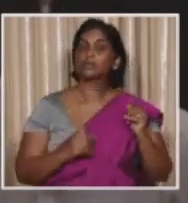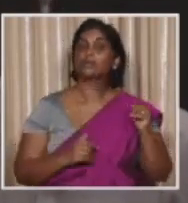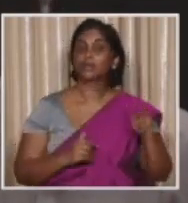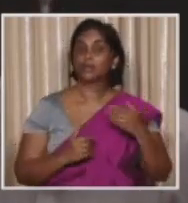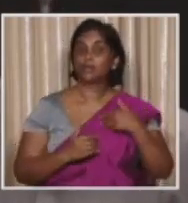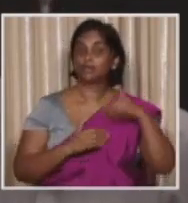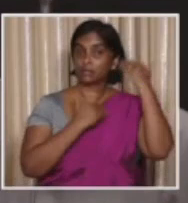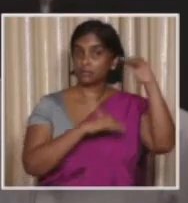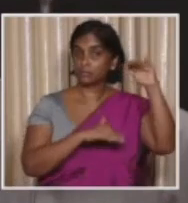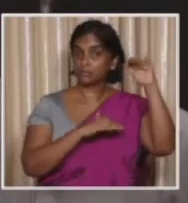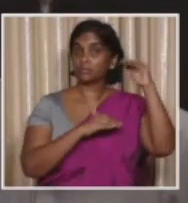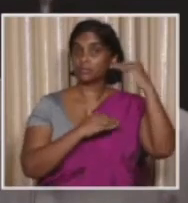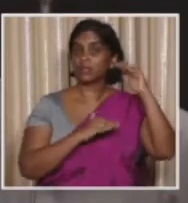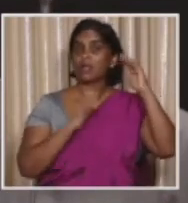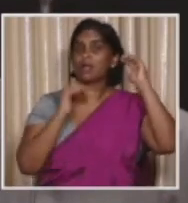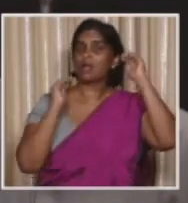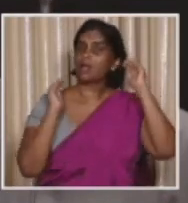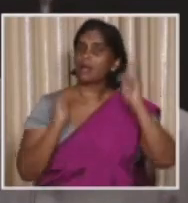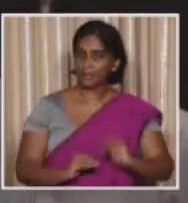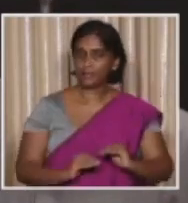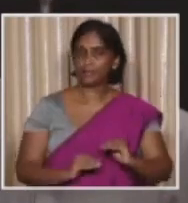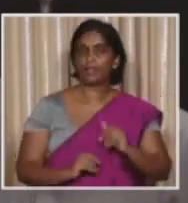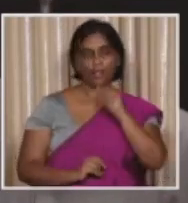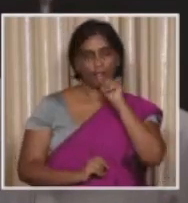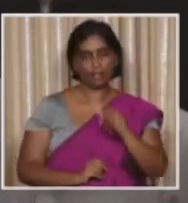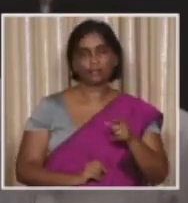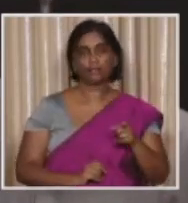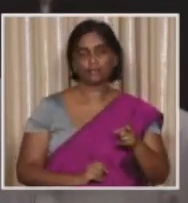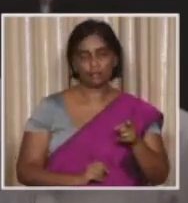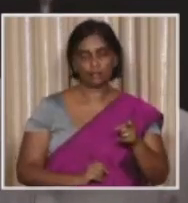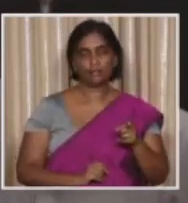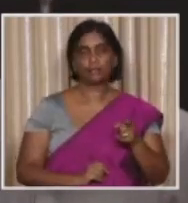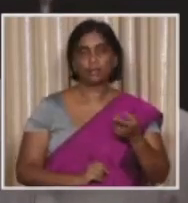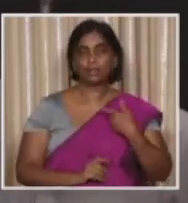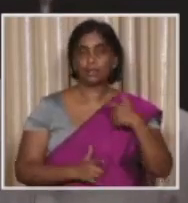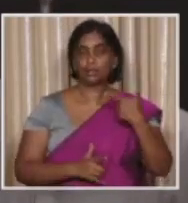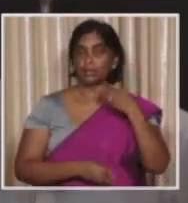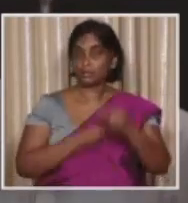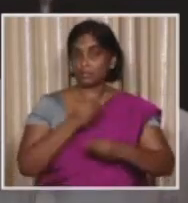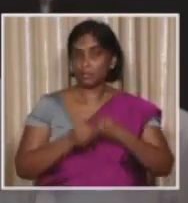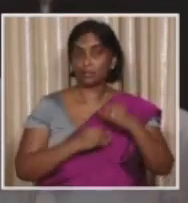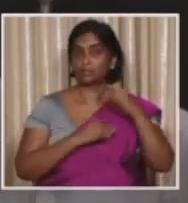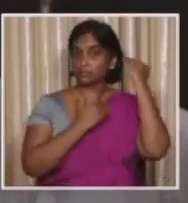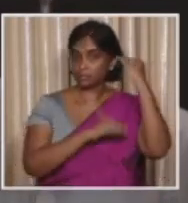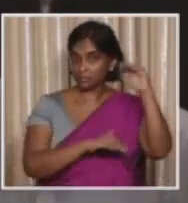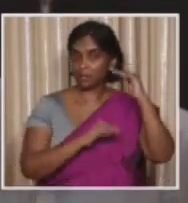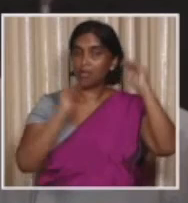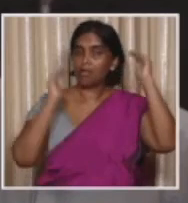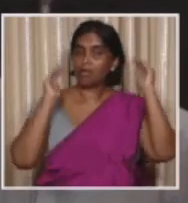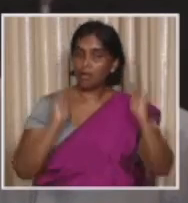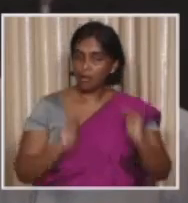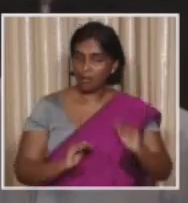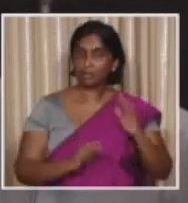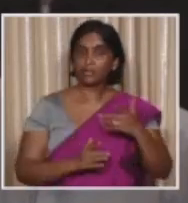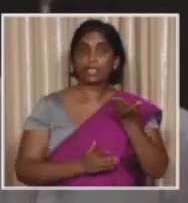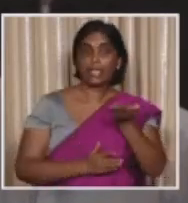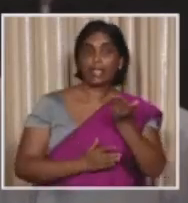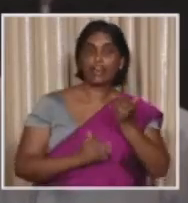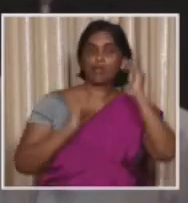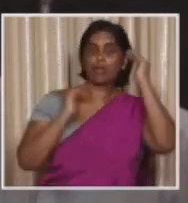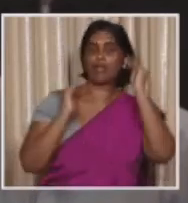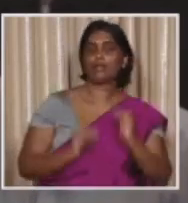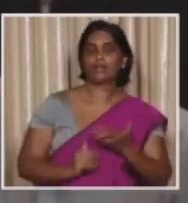අපේ අපනයි නඩු වෙලා තියෙනවා. ඒක තමයි යථාර්ථය. අපේ දීවර කර්මාන්තය අපනයන අඩු වෙලා තියෙනවා ඉල්ලුම අඩු